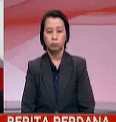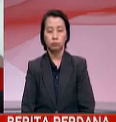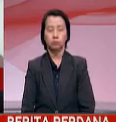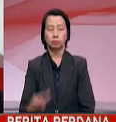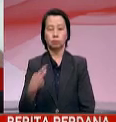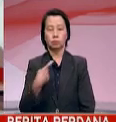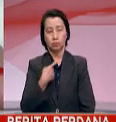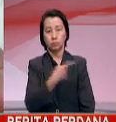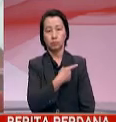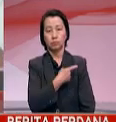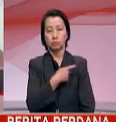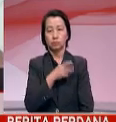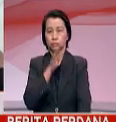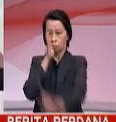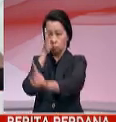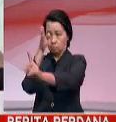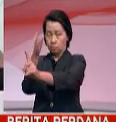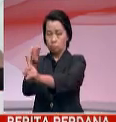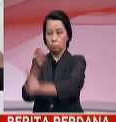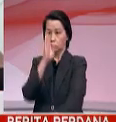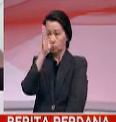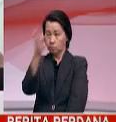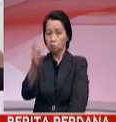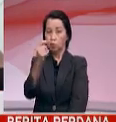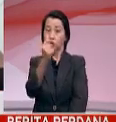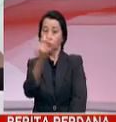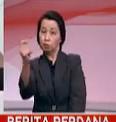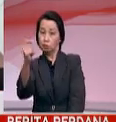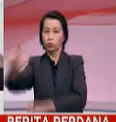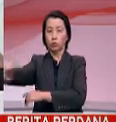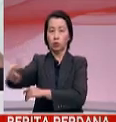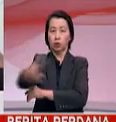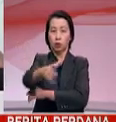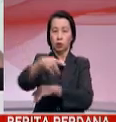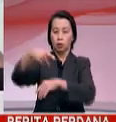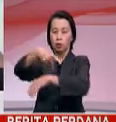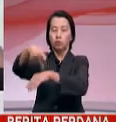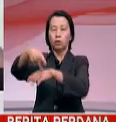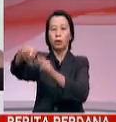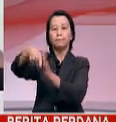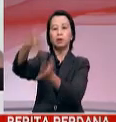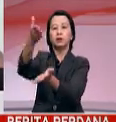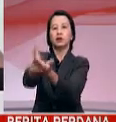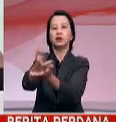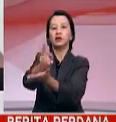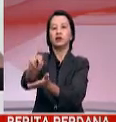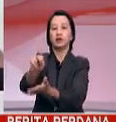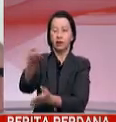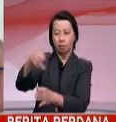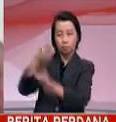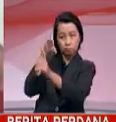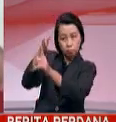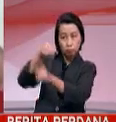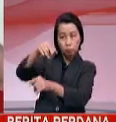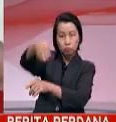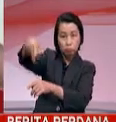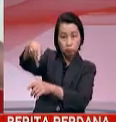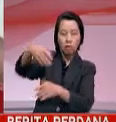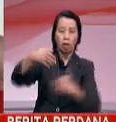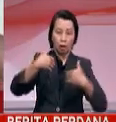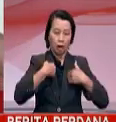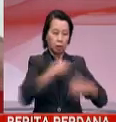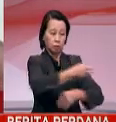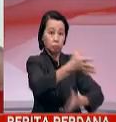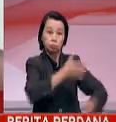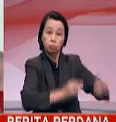Kita menghala ke arah timur laut itu perairan Pulau Perhentian. Walau bagaimanapun, ada nelayan-nelayan